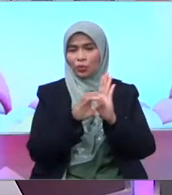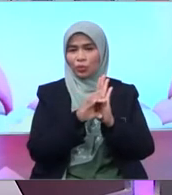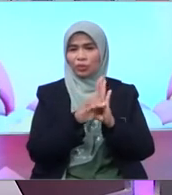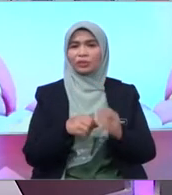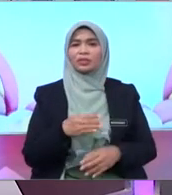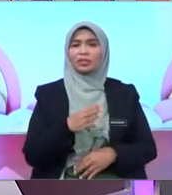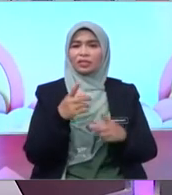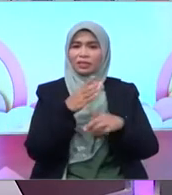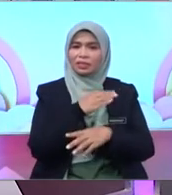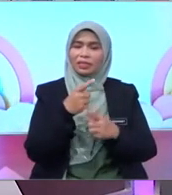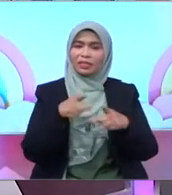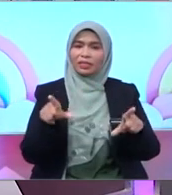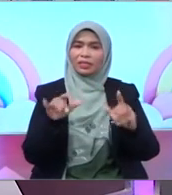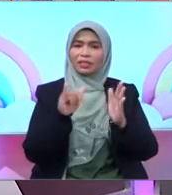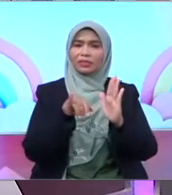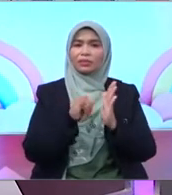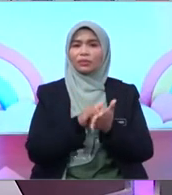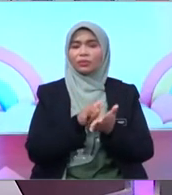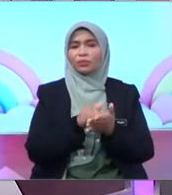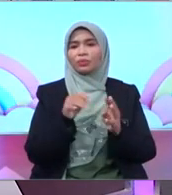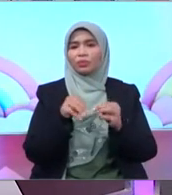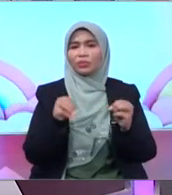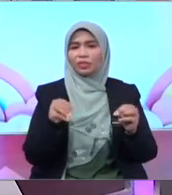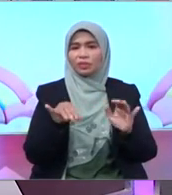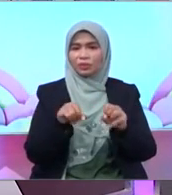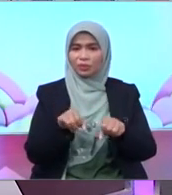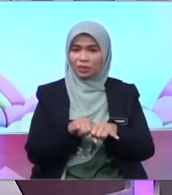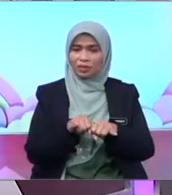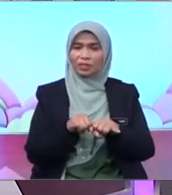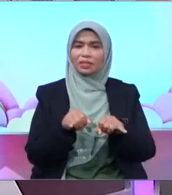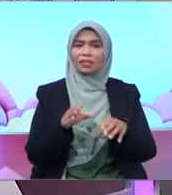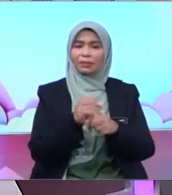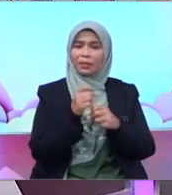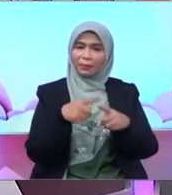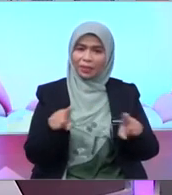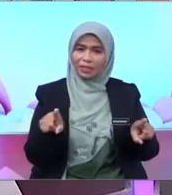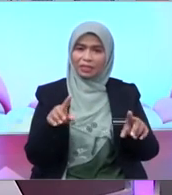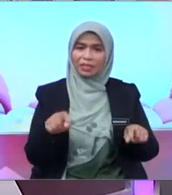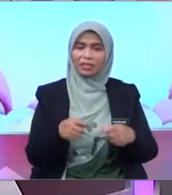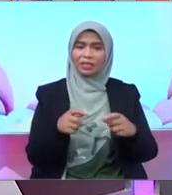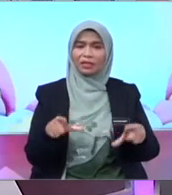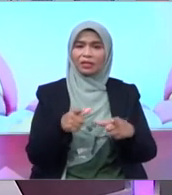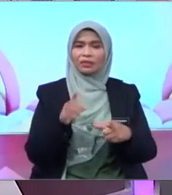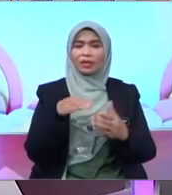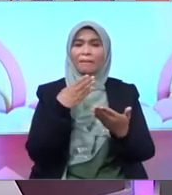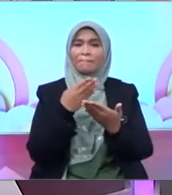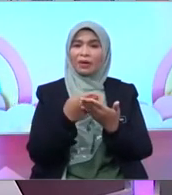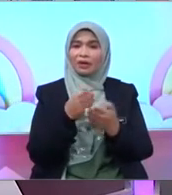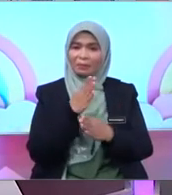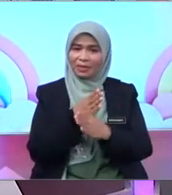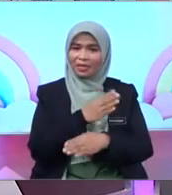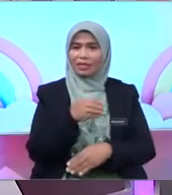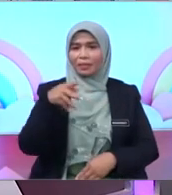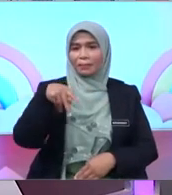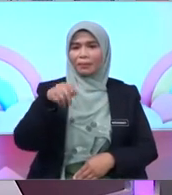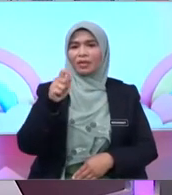murid-murid juga telah dapat bzn tingkah laku yang baik benar dan patoya